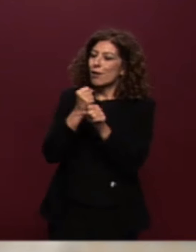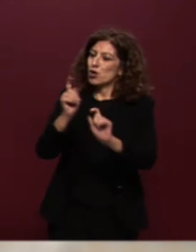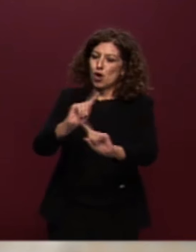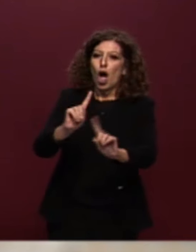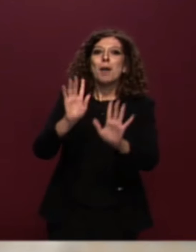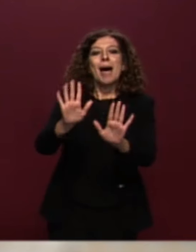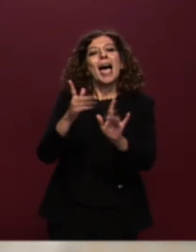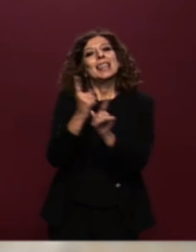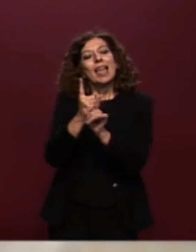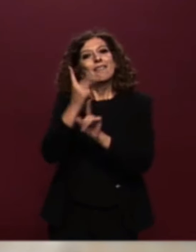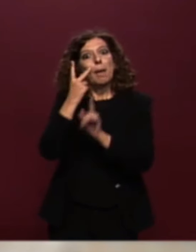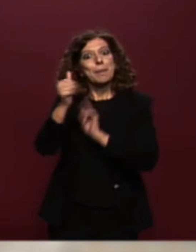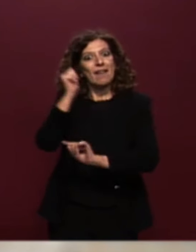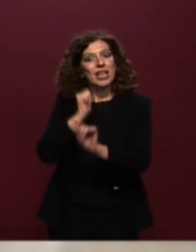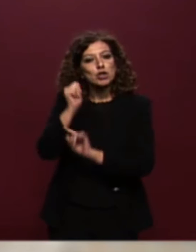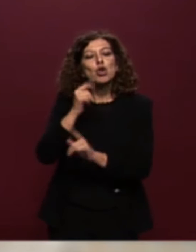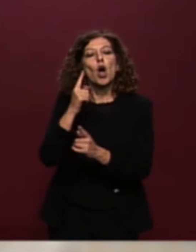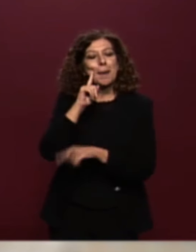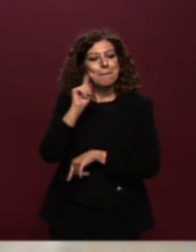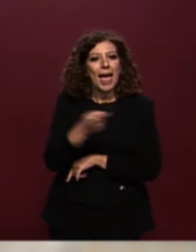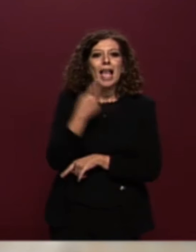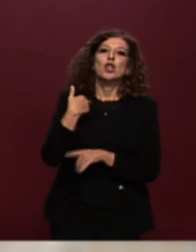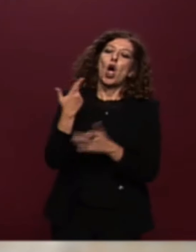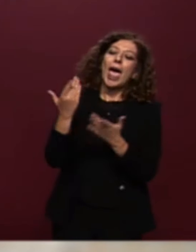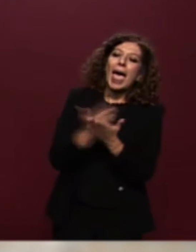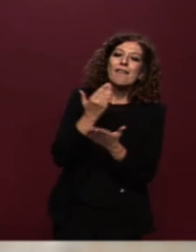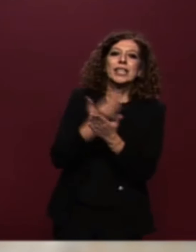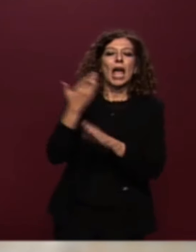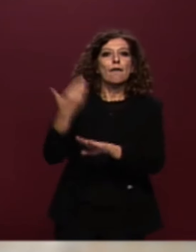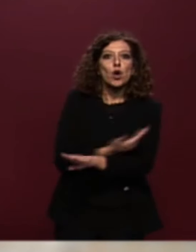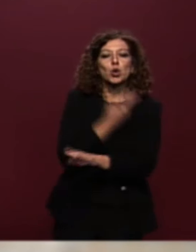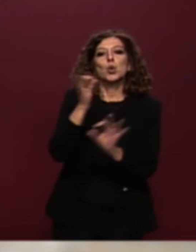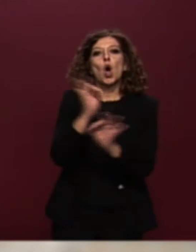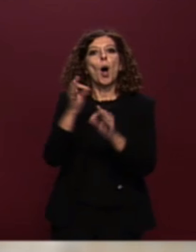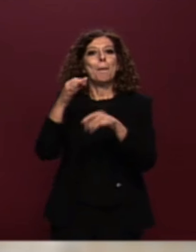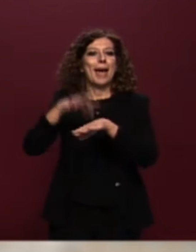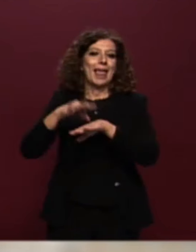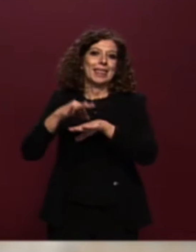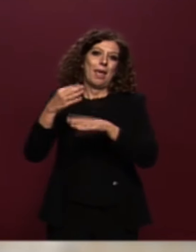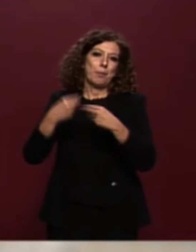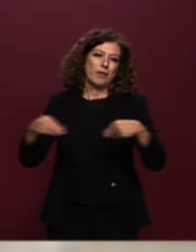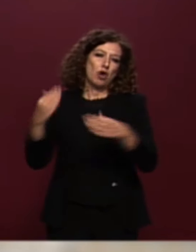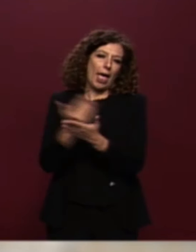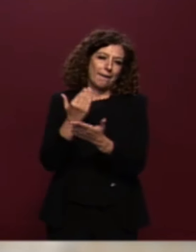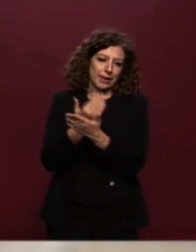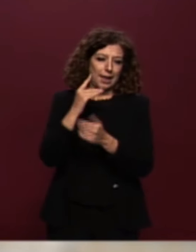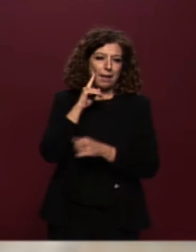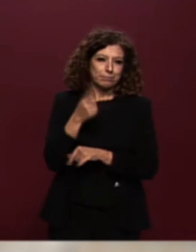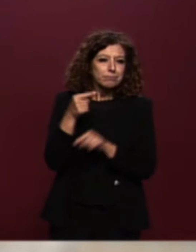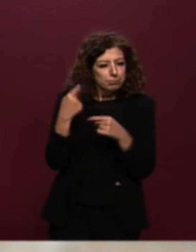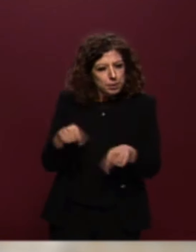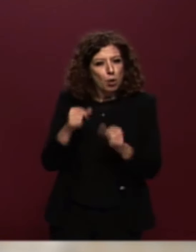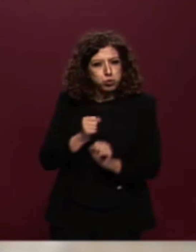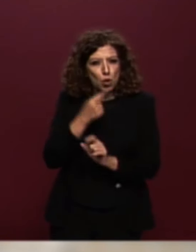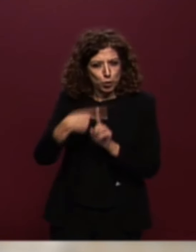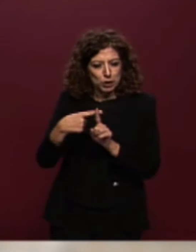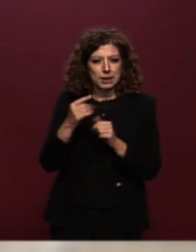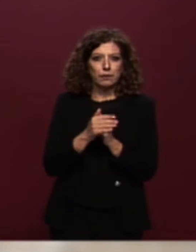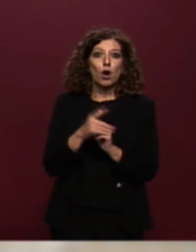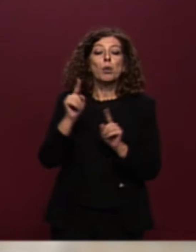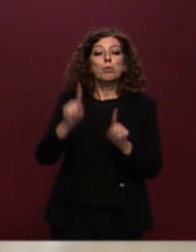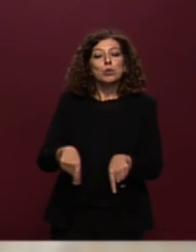fare opera di prevenzione e impedire infortuni e malattie professionali. Infine, poi l'ultimo giorno ci sarà, come detto, il momento di confronto